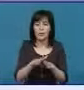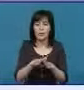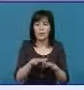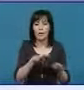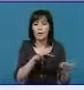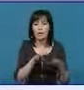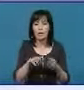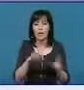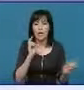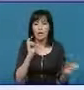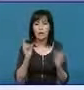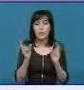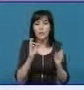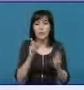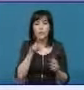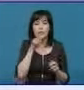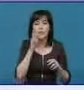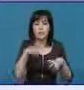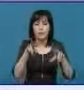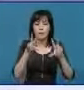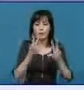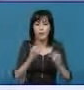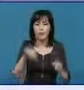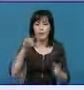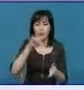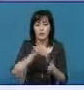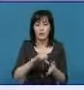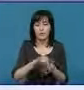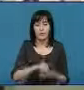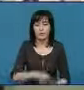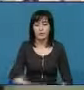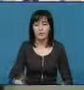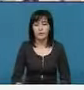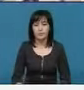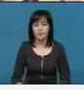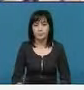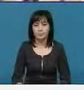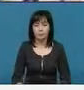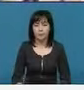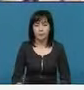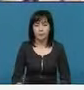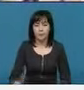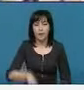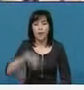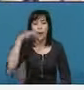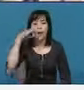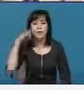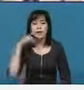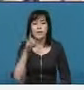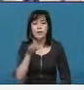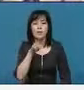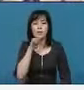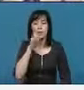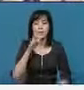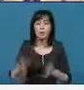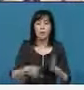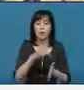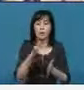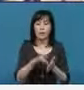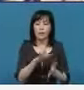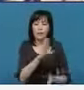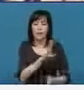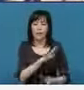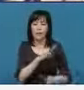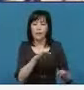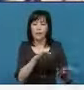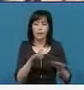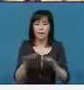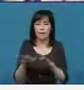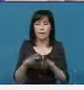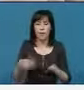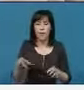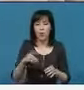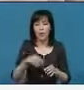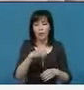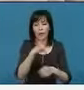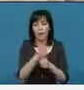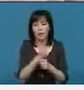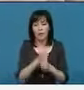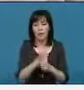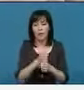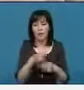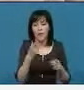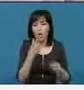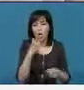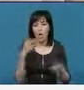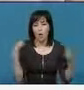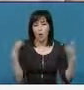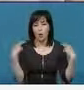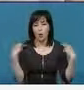студенттер мен жас мамандар қатысып, талымды өнеге алды. Қазақстан жастар орталығында өткен іс-шараға аудан басшылары, құқық қорғау